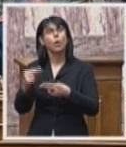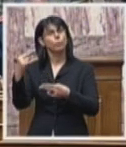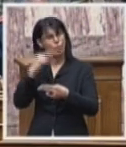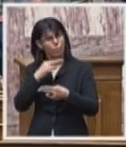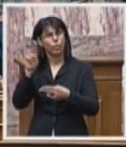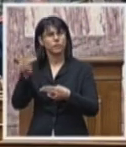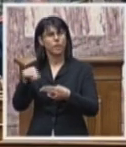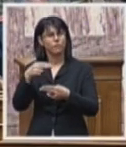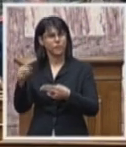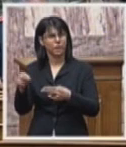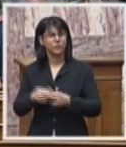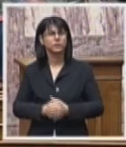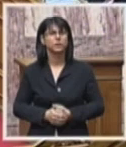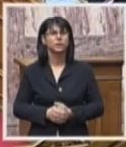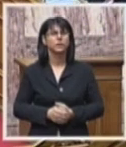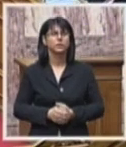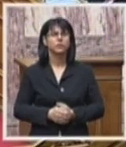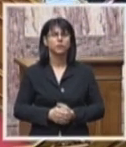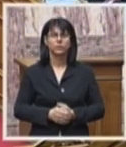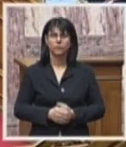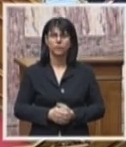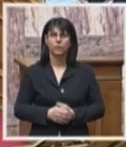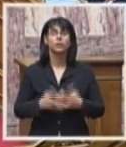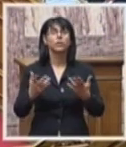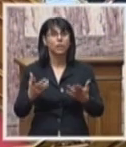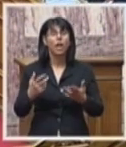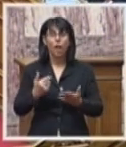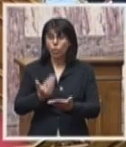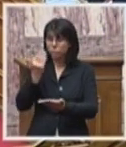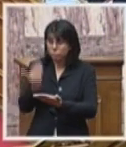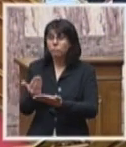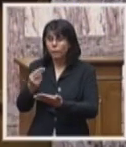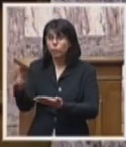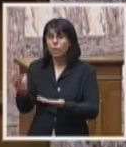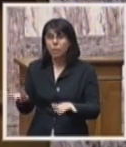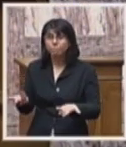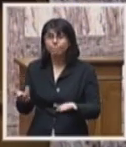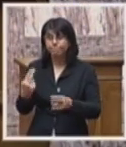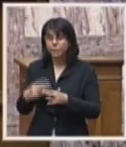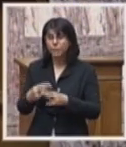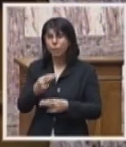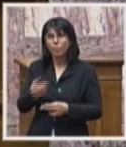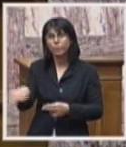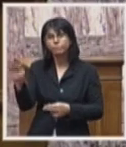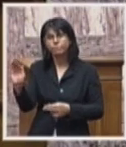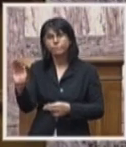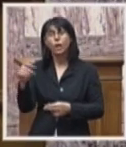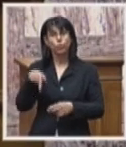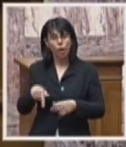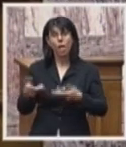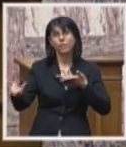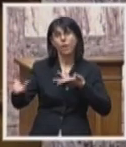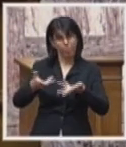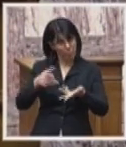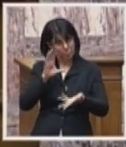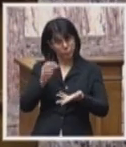Ελβετίας. Δεν φαίνεται να διαβάζετε όλα τα δελτία, διαβάστε τα δελτία. Και έβαλα αυτό το θέμα, ως κέριο θέμα. Και είμαστε σε μια